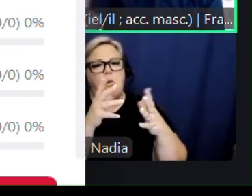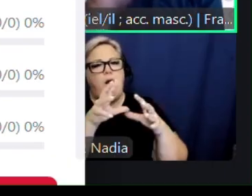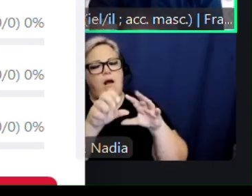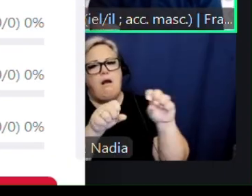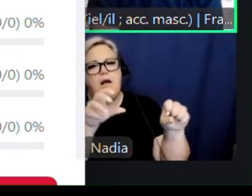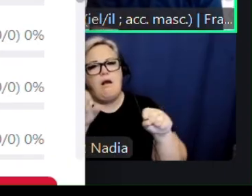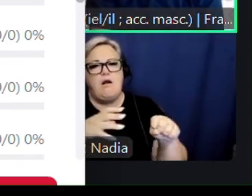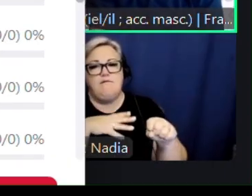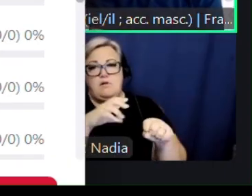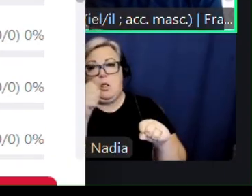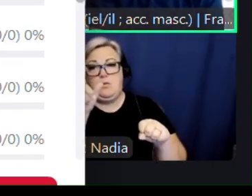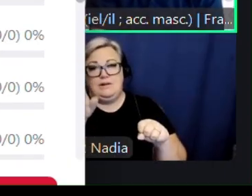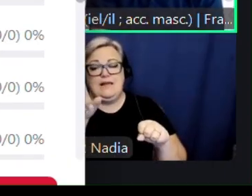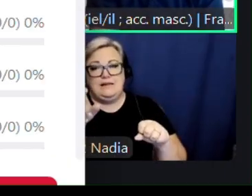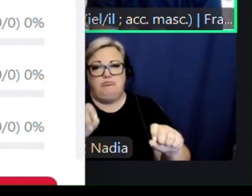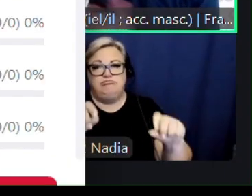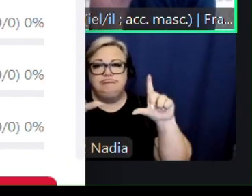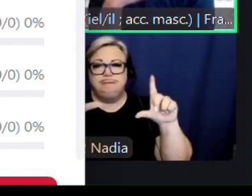On aura une autre question qui va